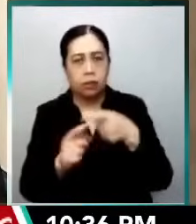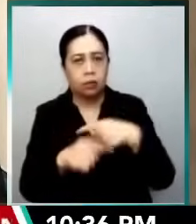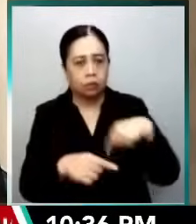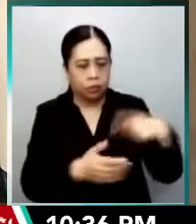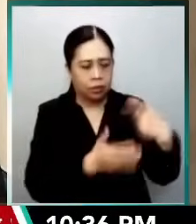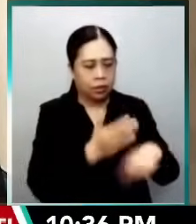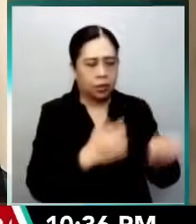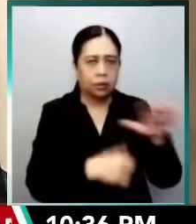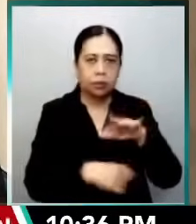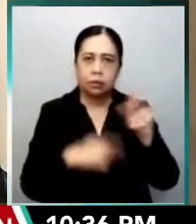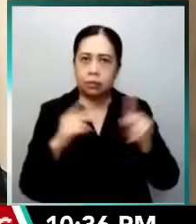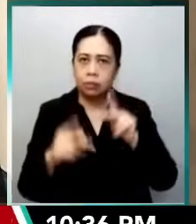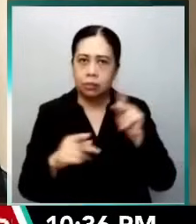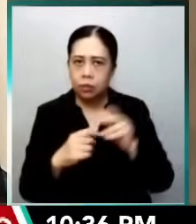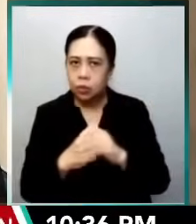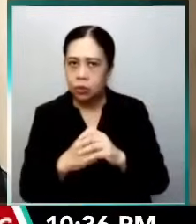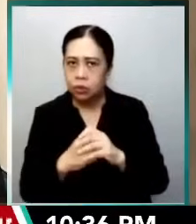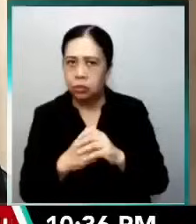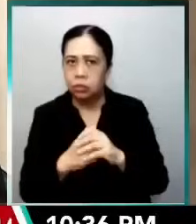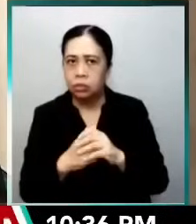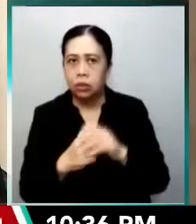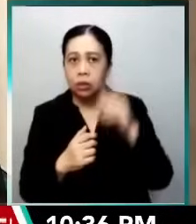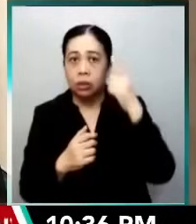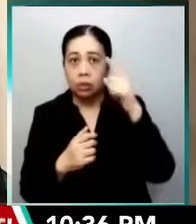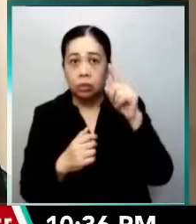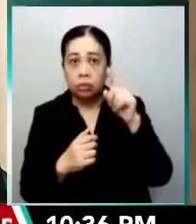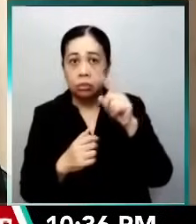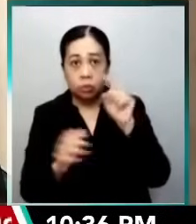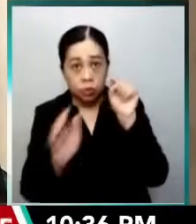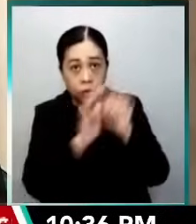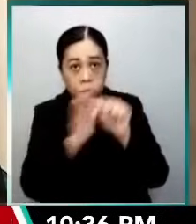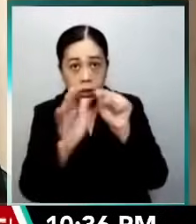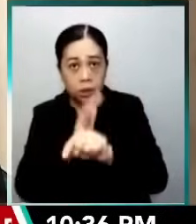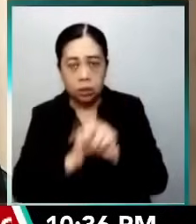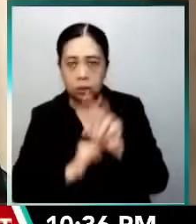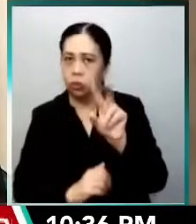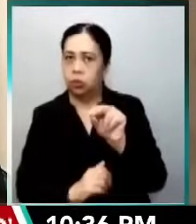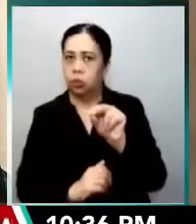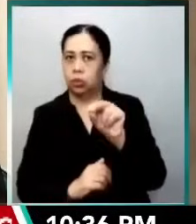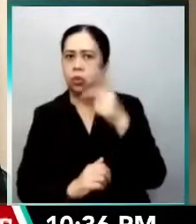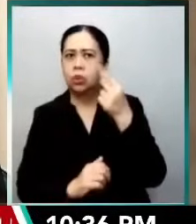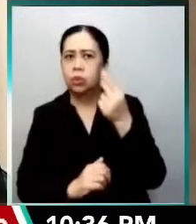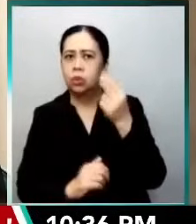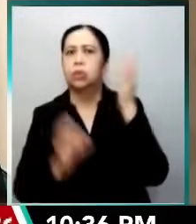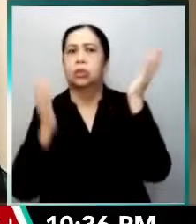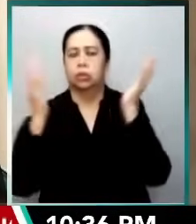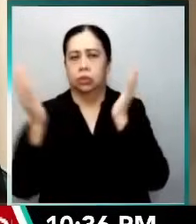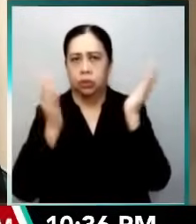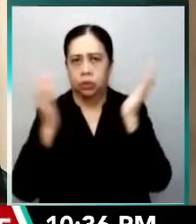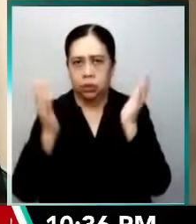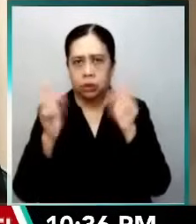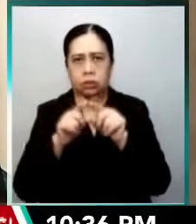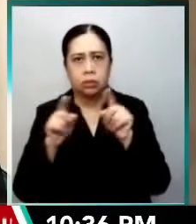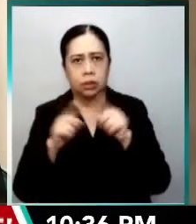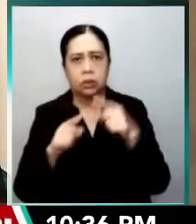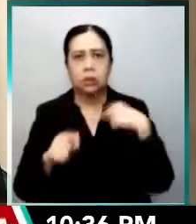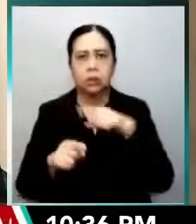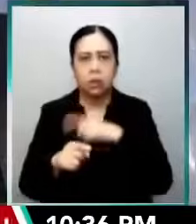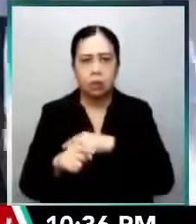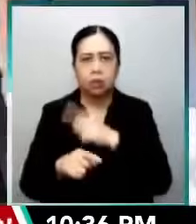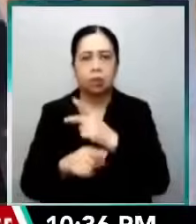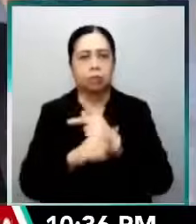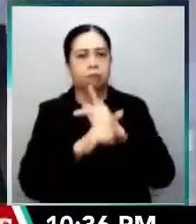bayan para pumatay, kundi para magsilbi bilang aming mga